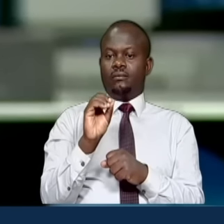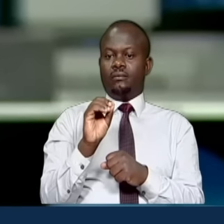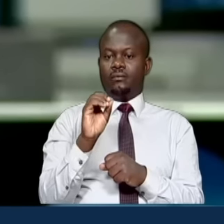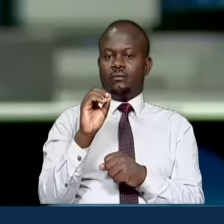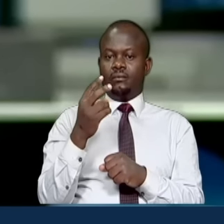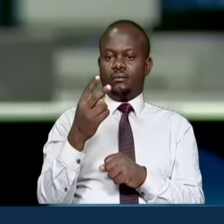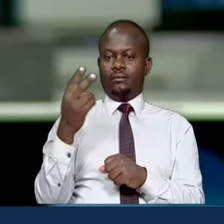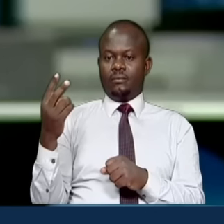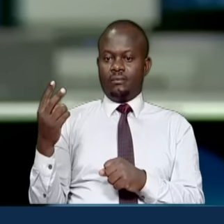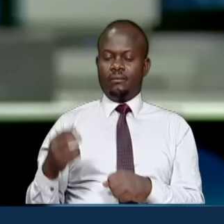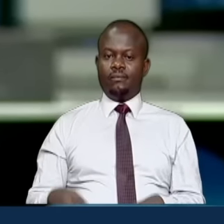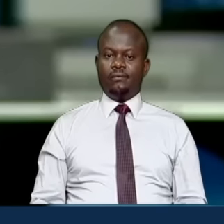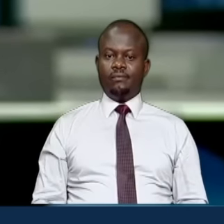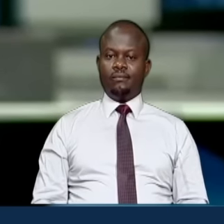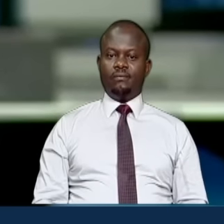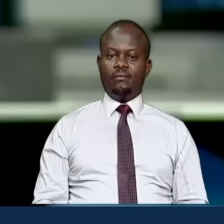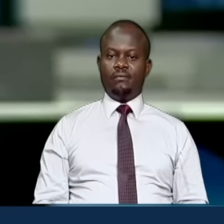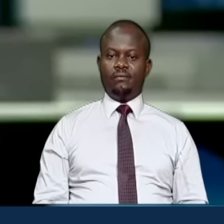w'2022.